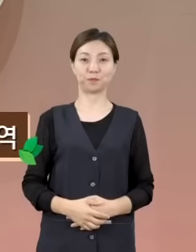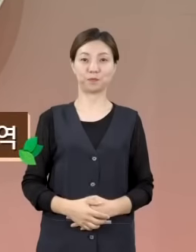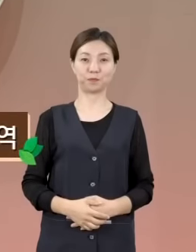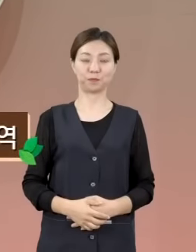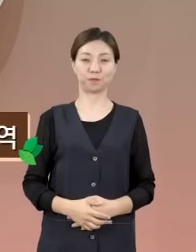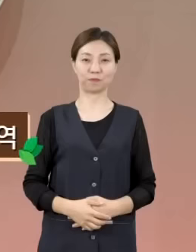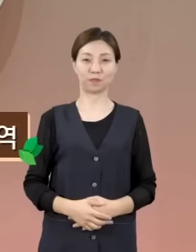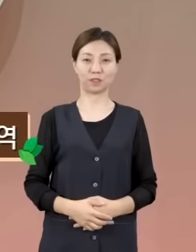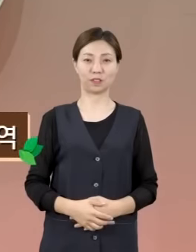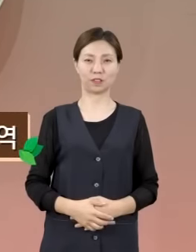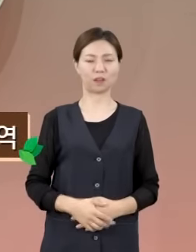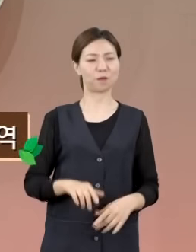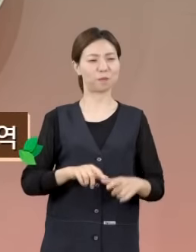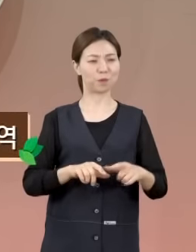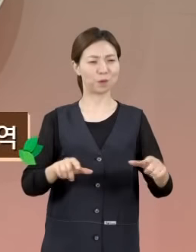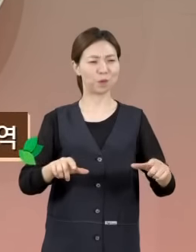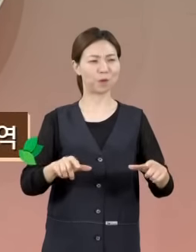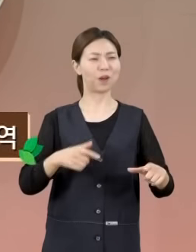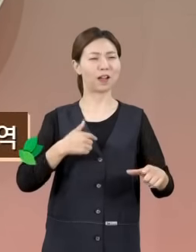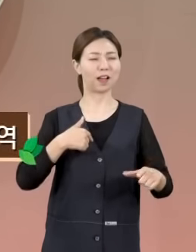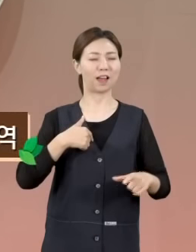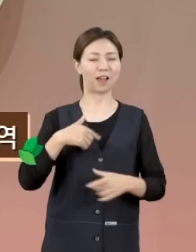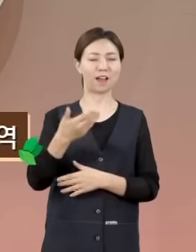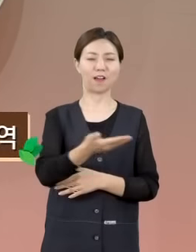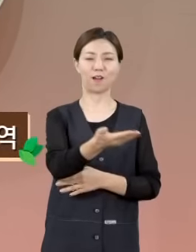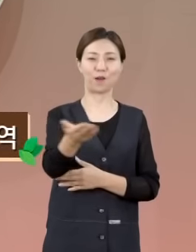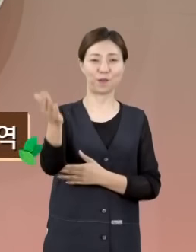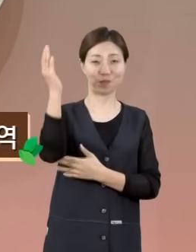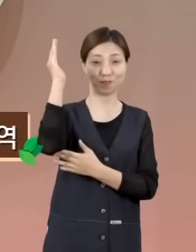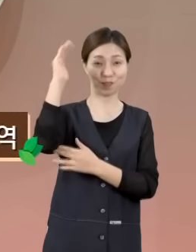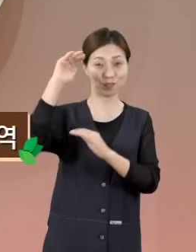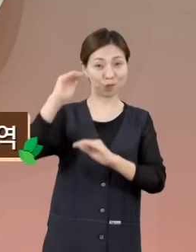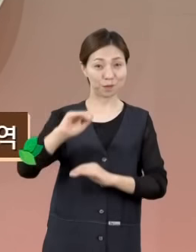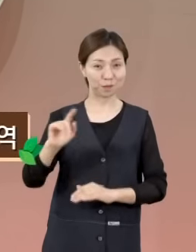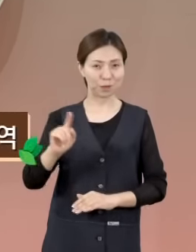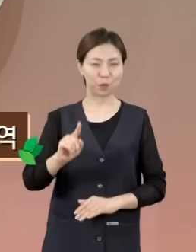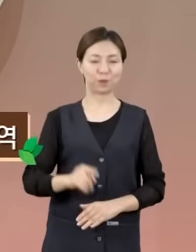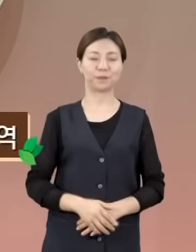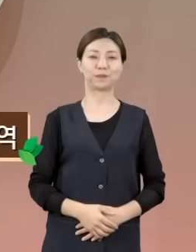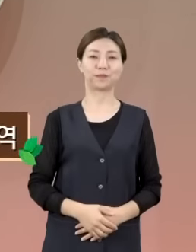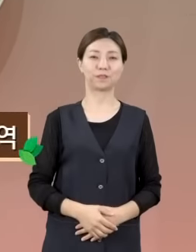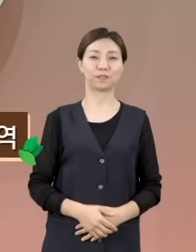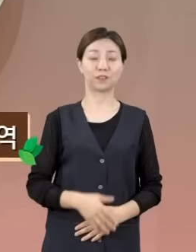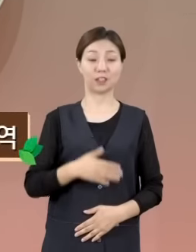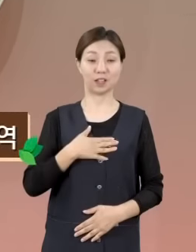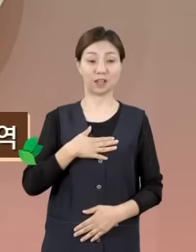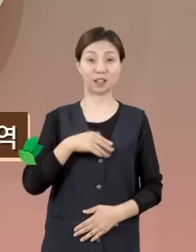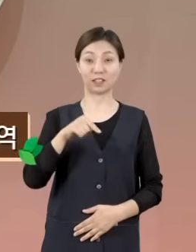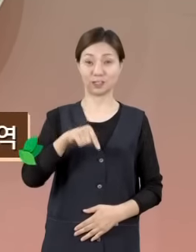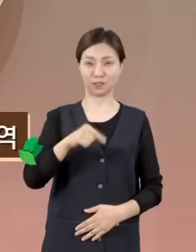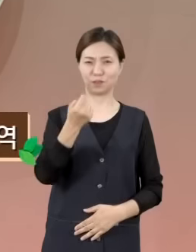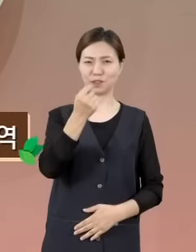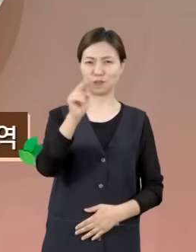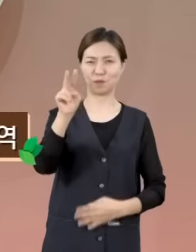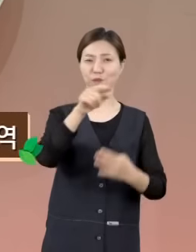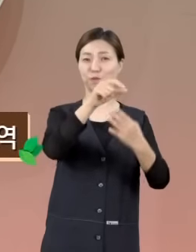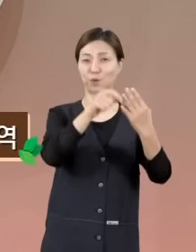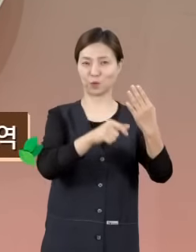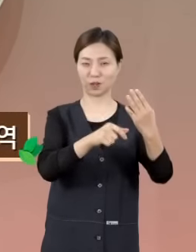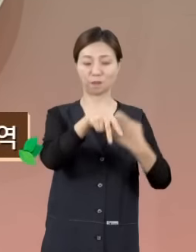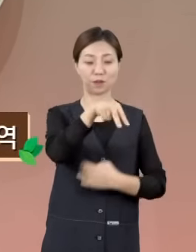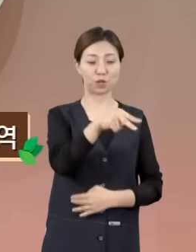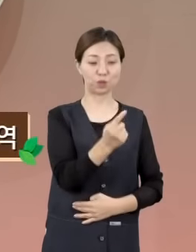반갑습니다 제가 평소에 어 많은 분들에게 이런 이야기를 합니다